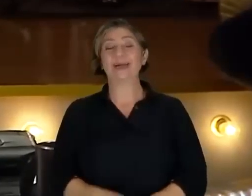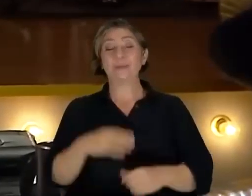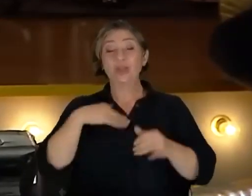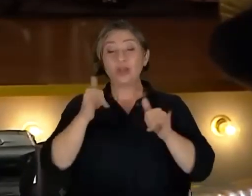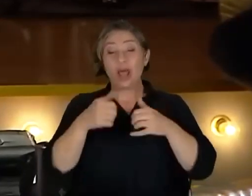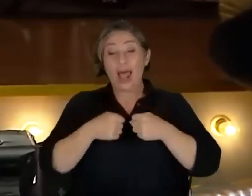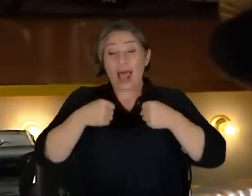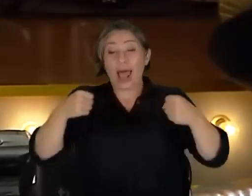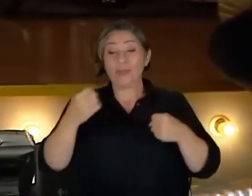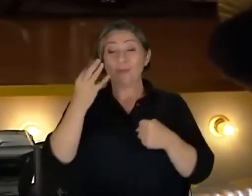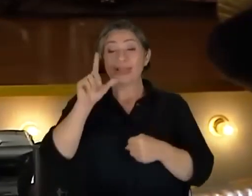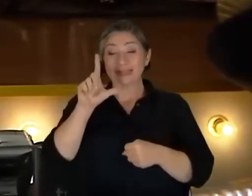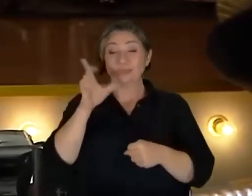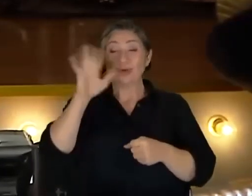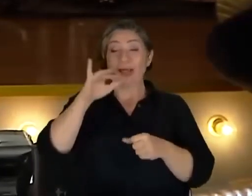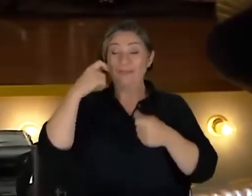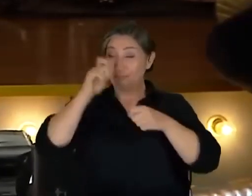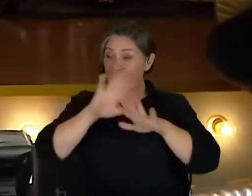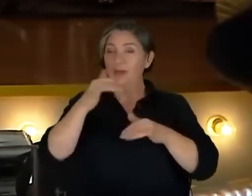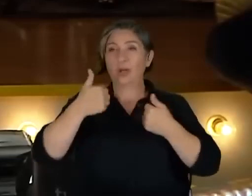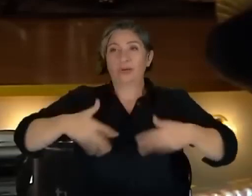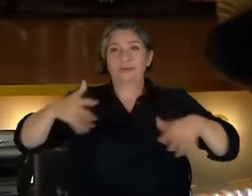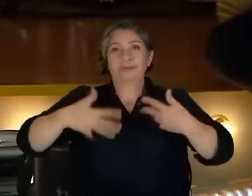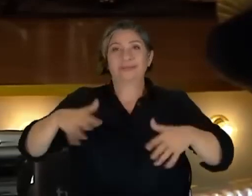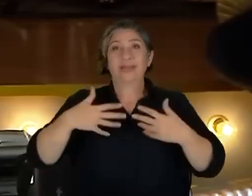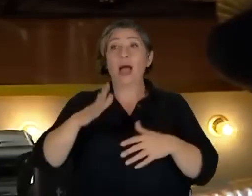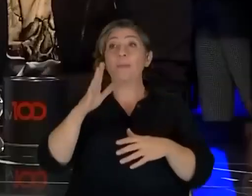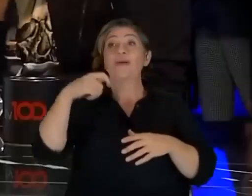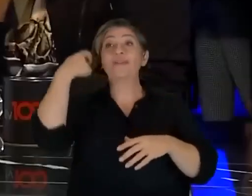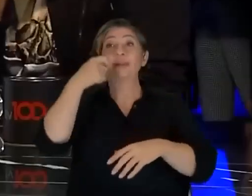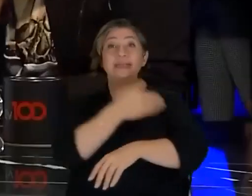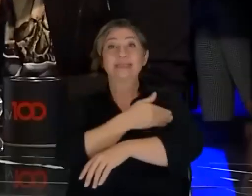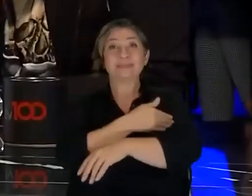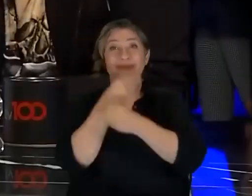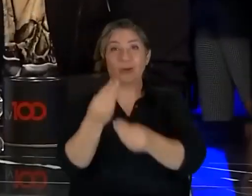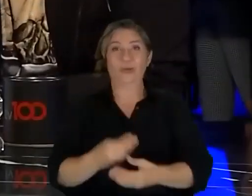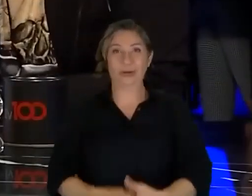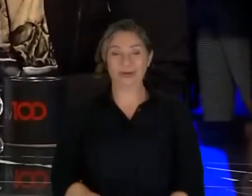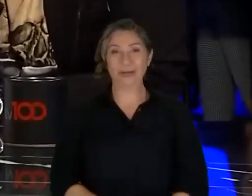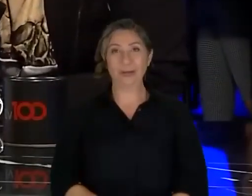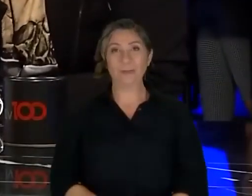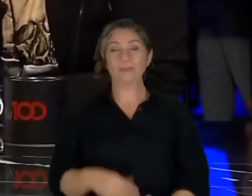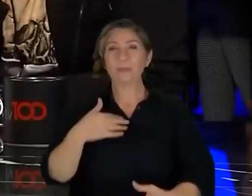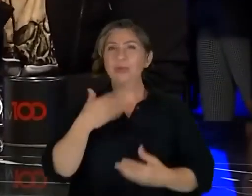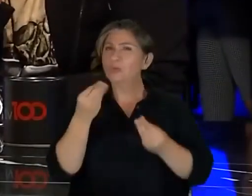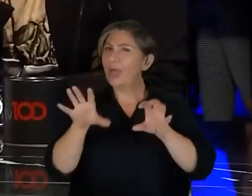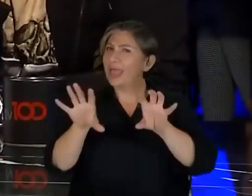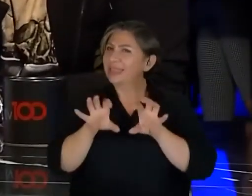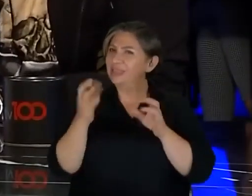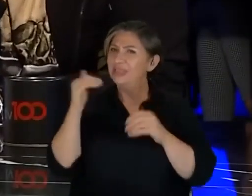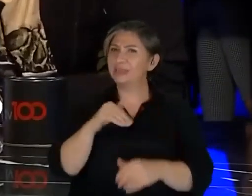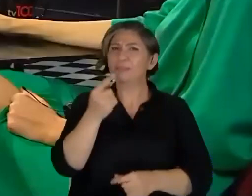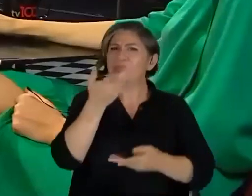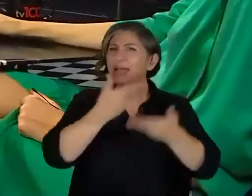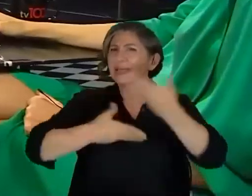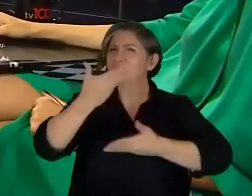Kilo almam gerektiğini. Ama bana çok etkileyici. Ama filme hizmet ediyor ki yani, onu söyleyeyim. Bana çok etkileyici. Biraz